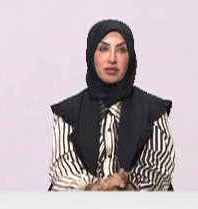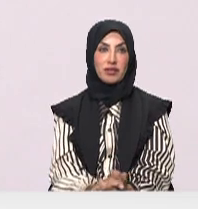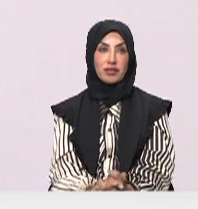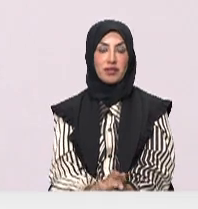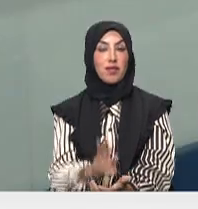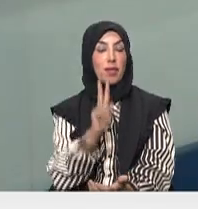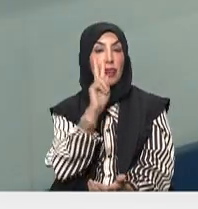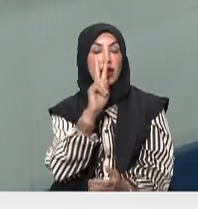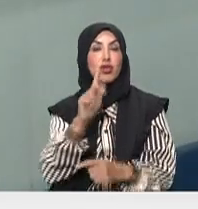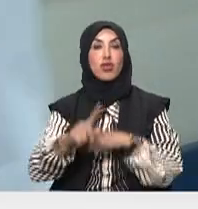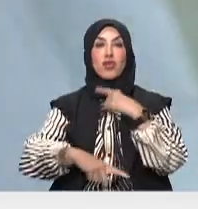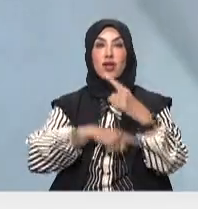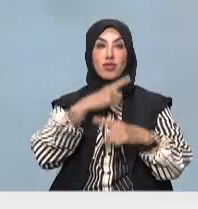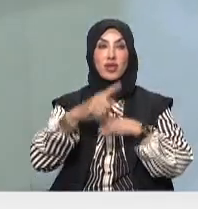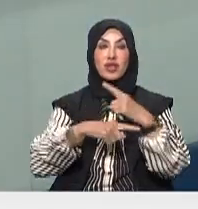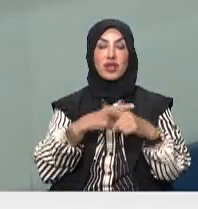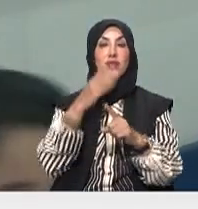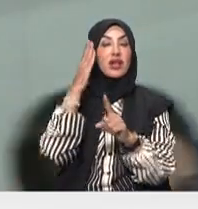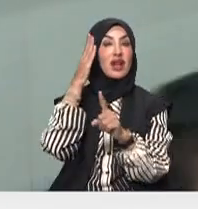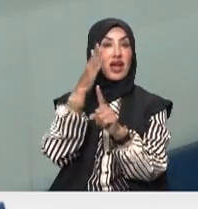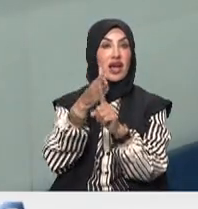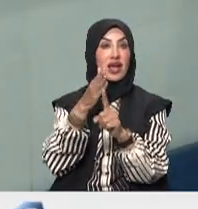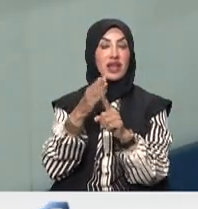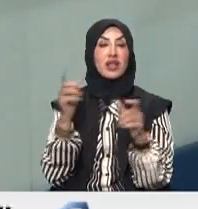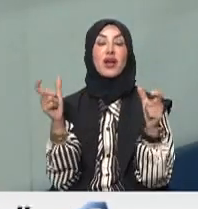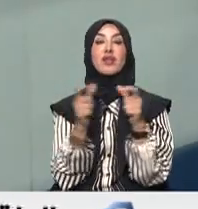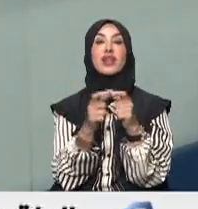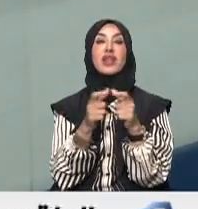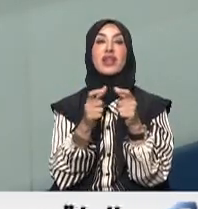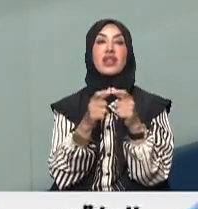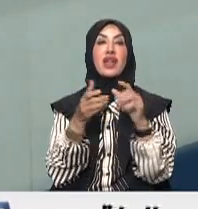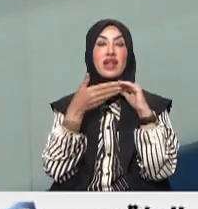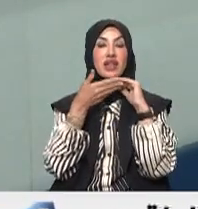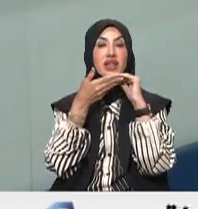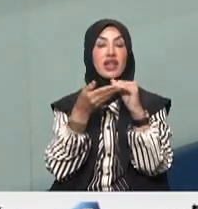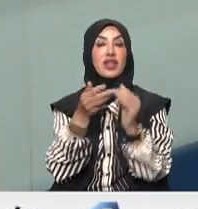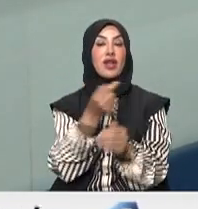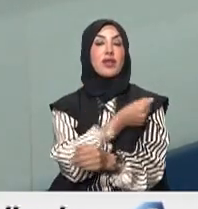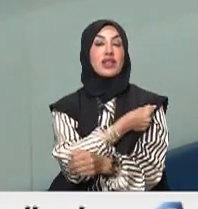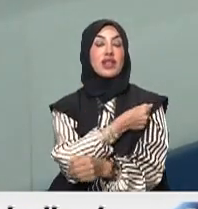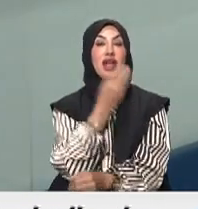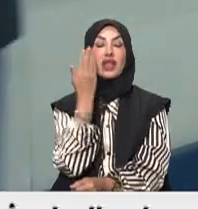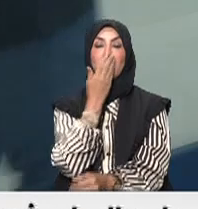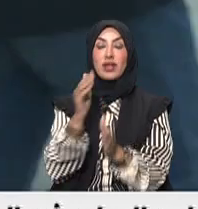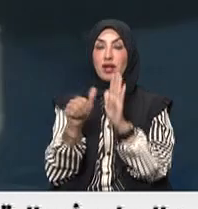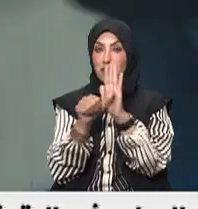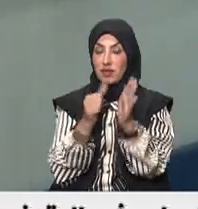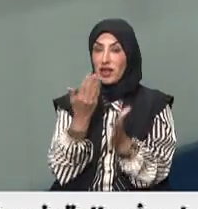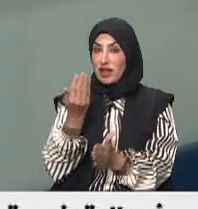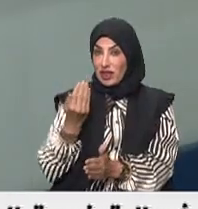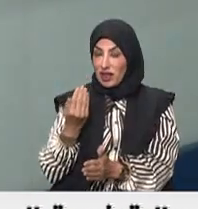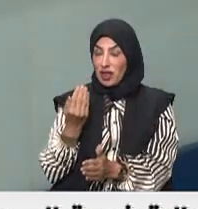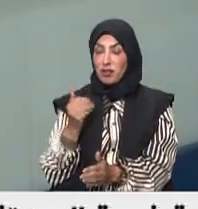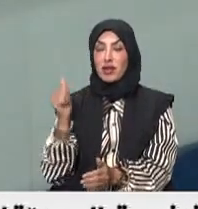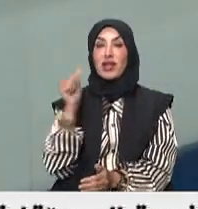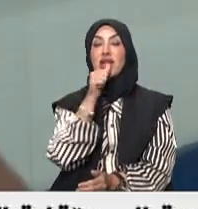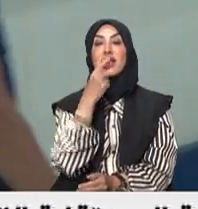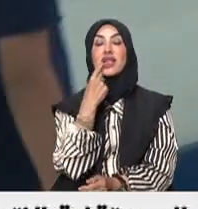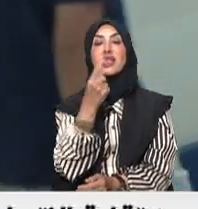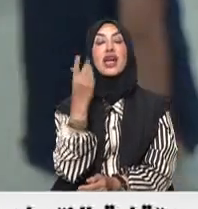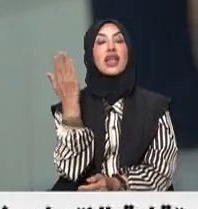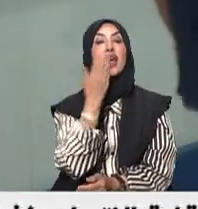خارطة واضحة المعالم أعدتها إدارة خدمات الصحة المدرسية قبيل انطلاق قطار العام الدراسي